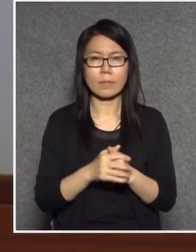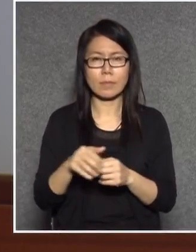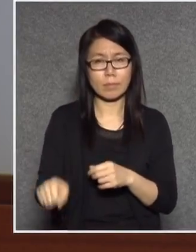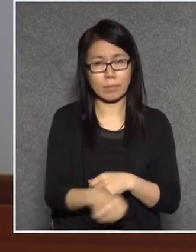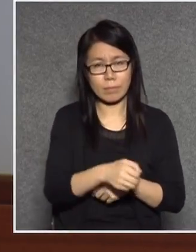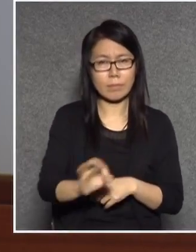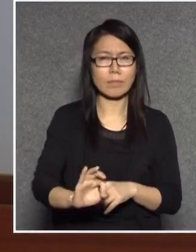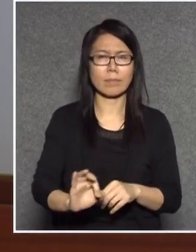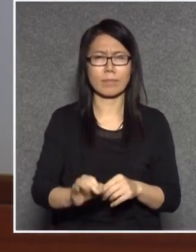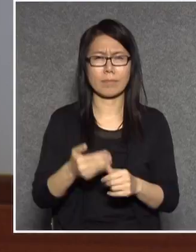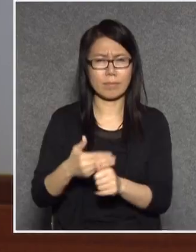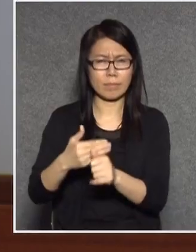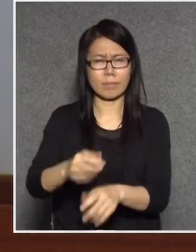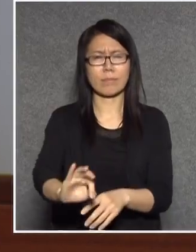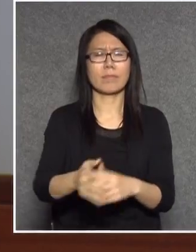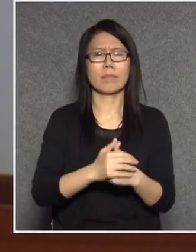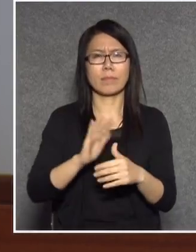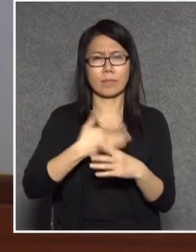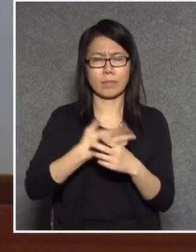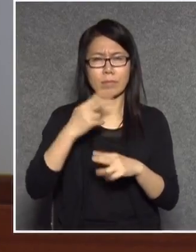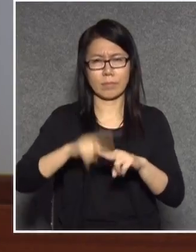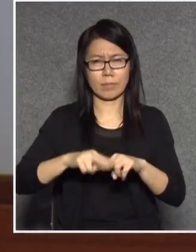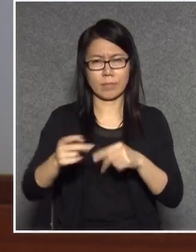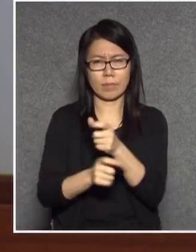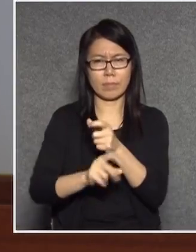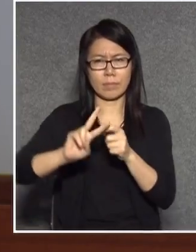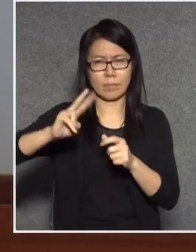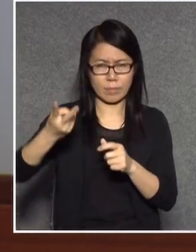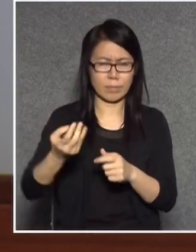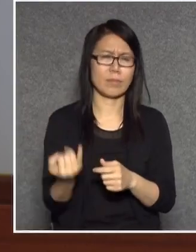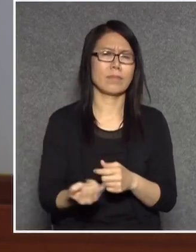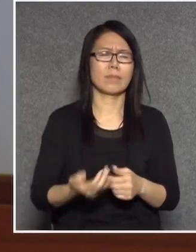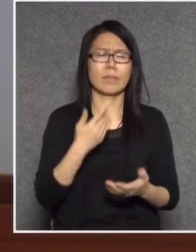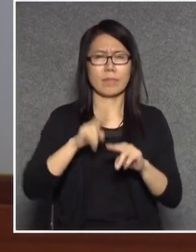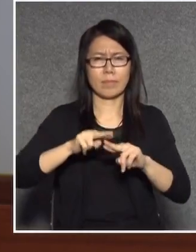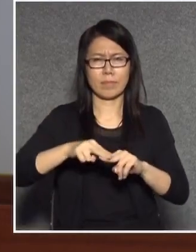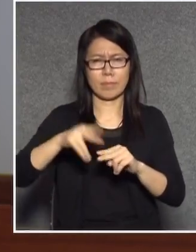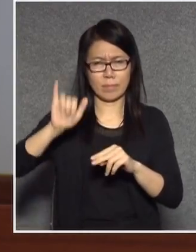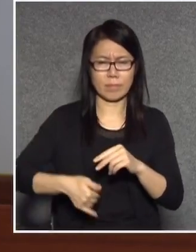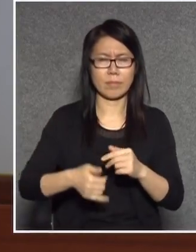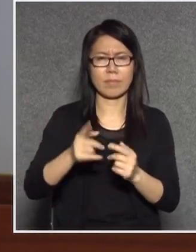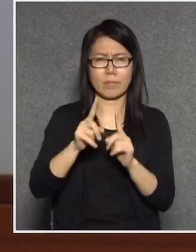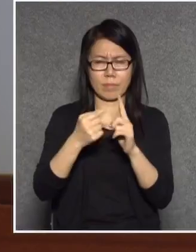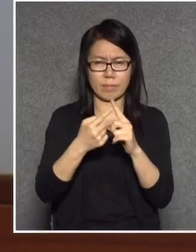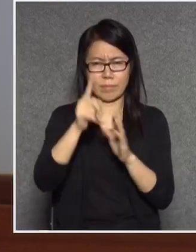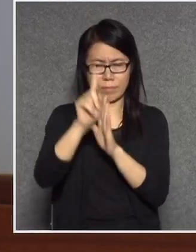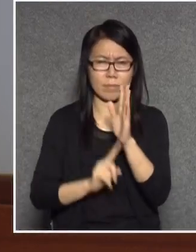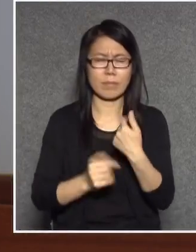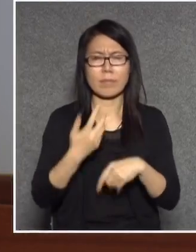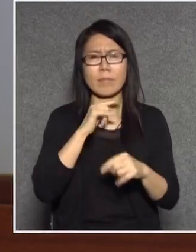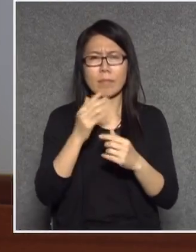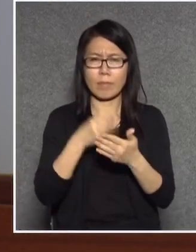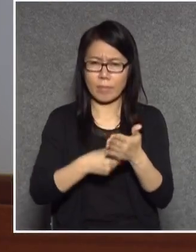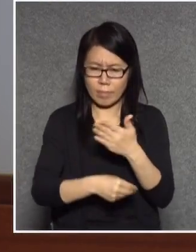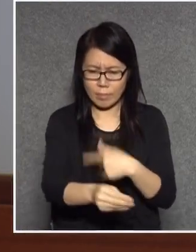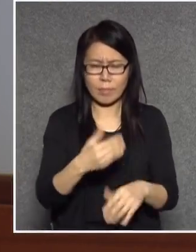沒有驅蝗，但是因為大陸的經濟逆轉，大陸旅客的數字下降，澳門的旅遊業零售業受